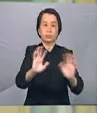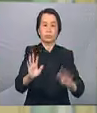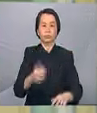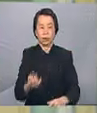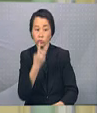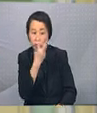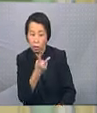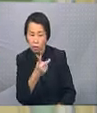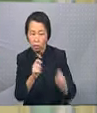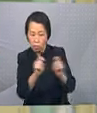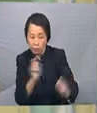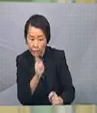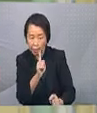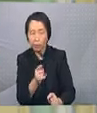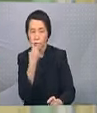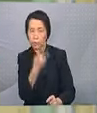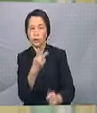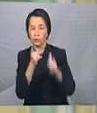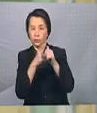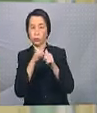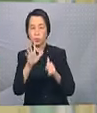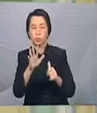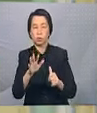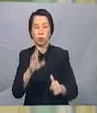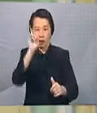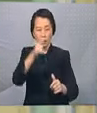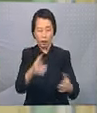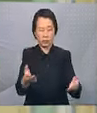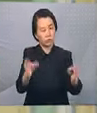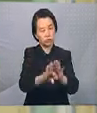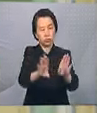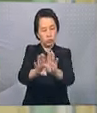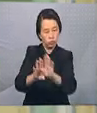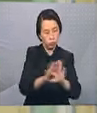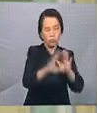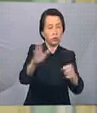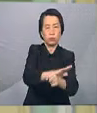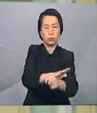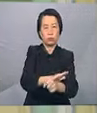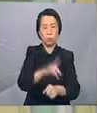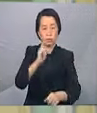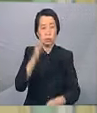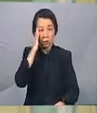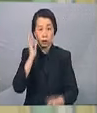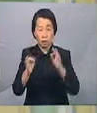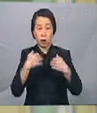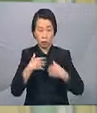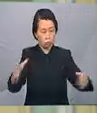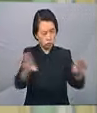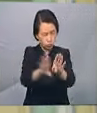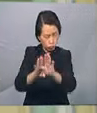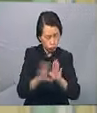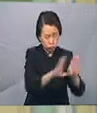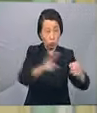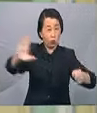mana dan sebagainya yang perlu diadakan lockdown tersebut. Sebab mesti kita tahu kalau kita adakan lockdown bermakna